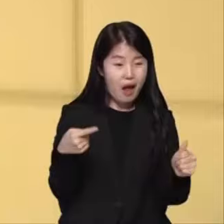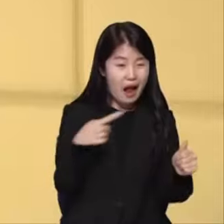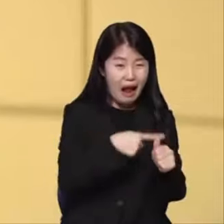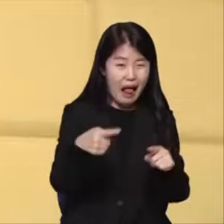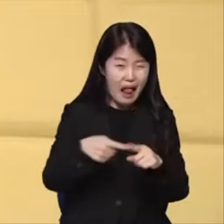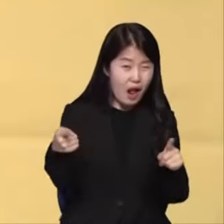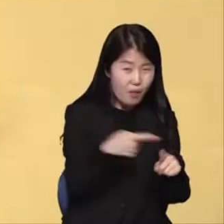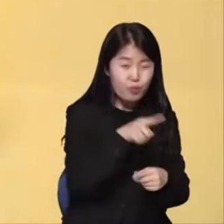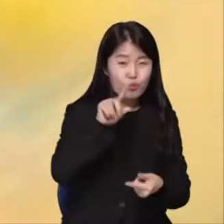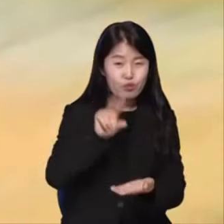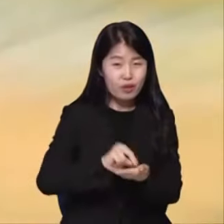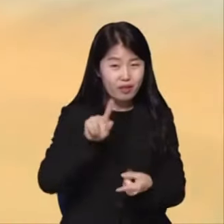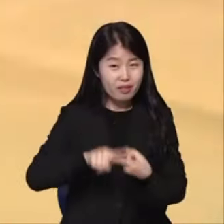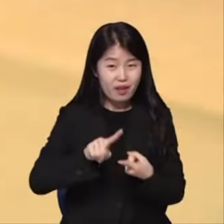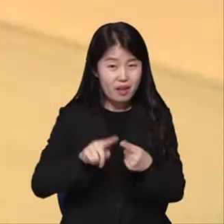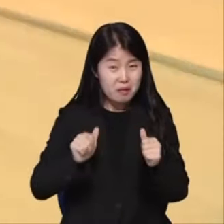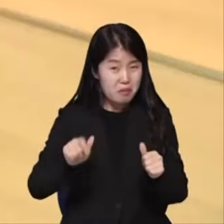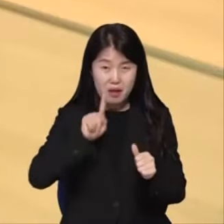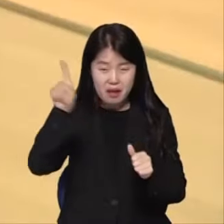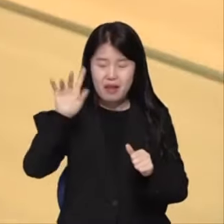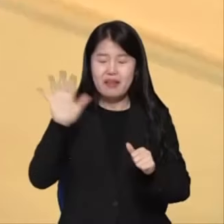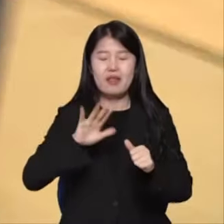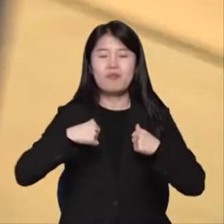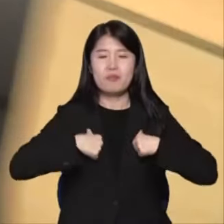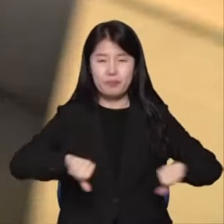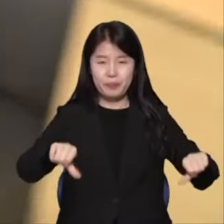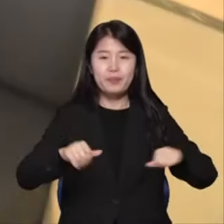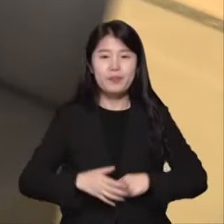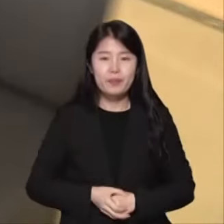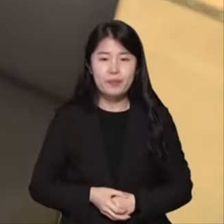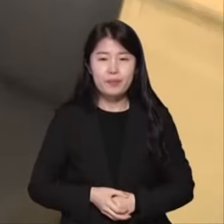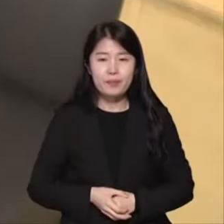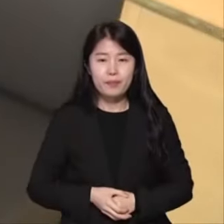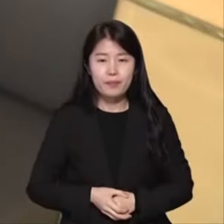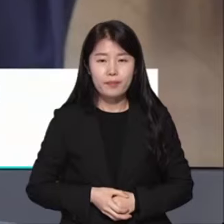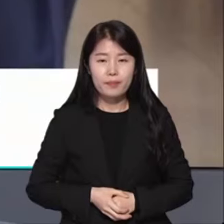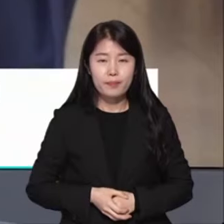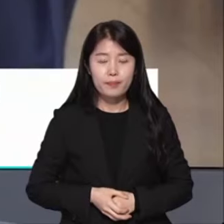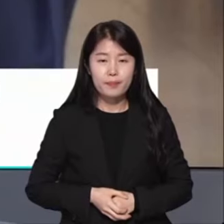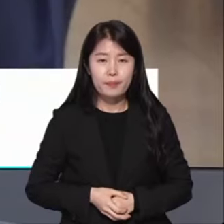종결할 방침입니다. KBC 조경원입니다.